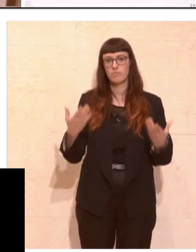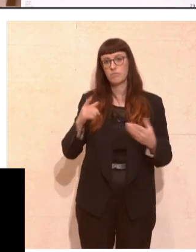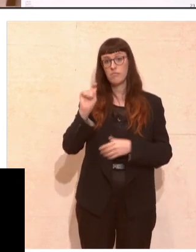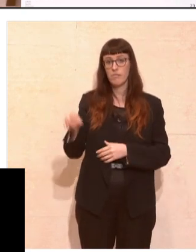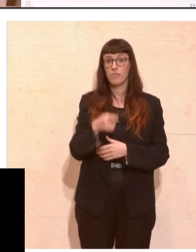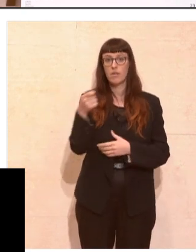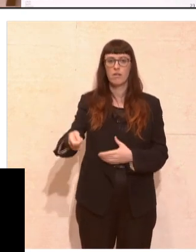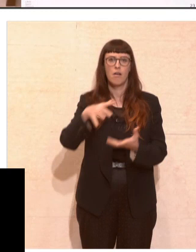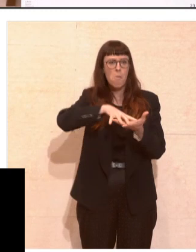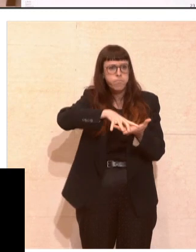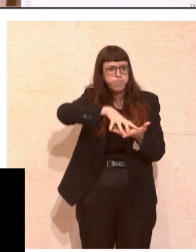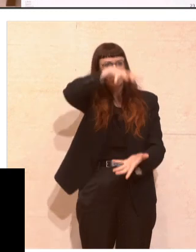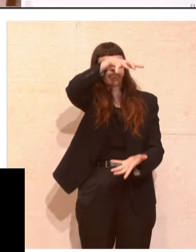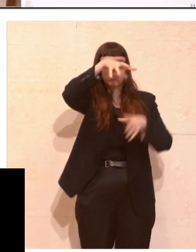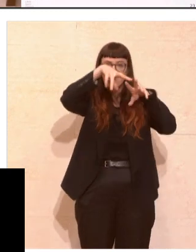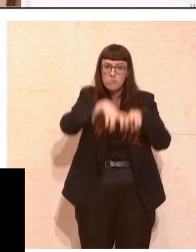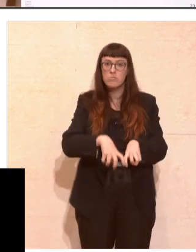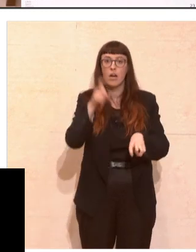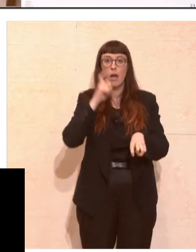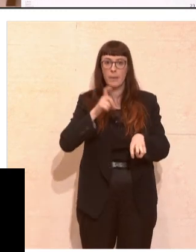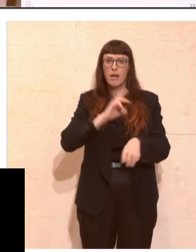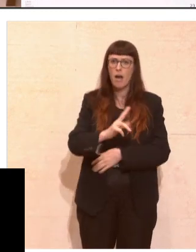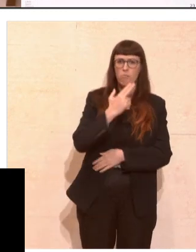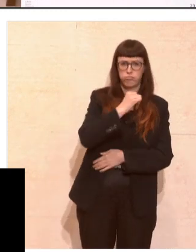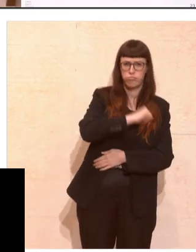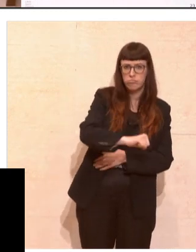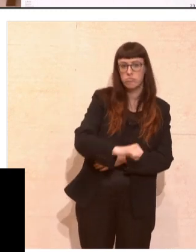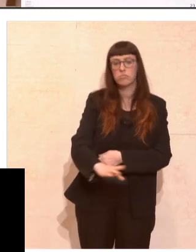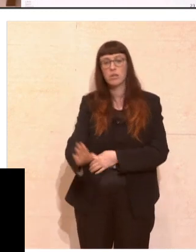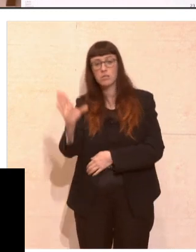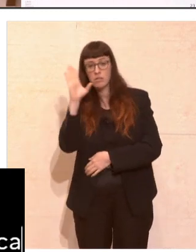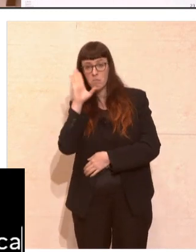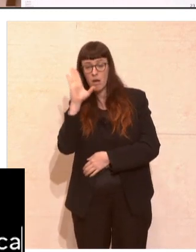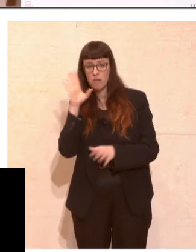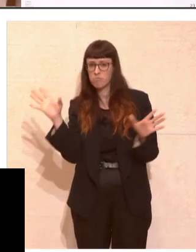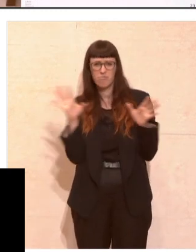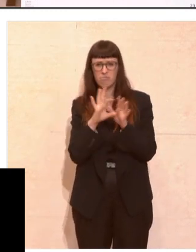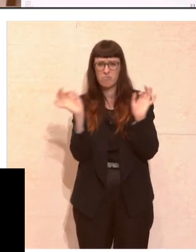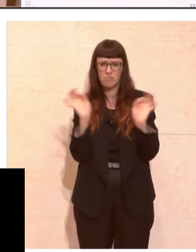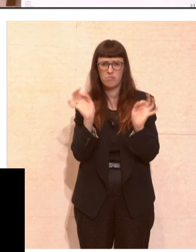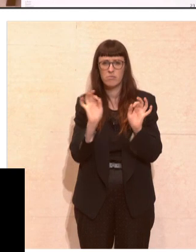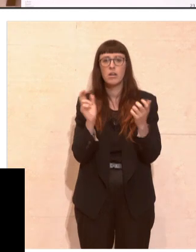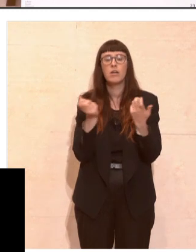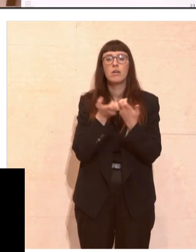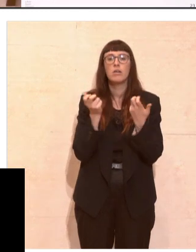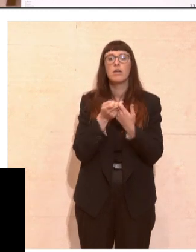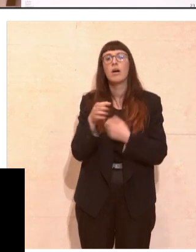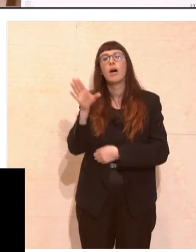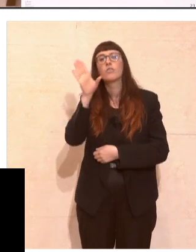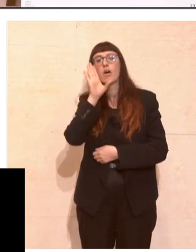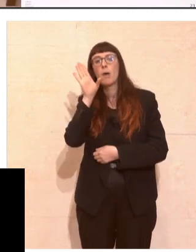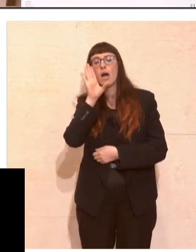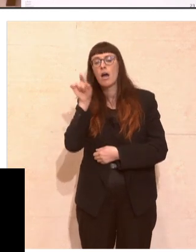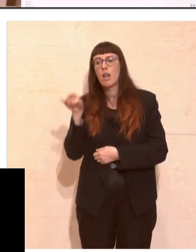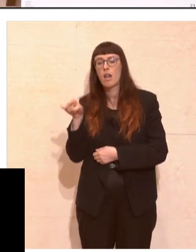méta-analyse, on voit qu'il n'y a pas de lien entre l'efficacité de sommeil. L'efficacité de sommeil, c'est le temps qui a été passé au lit,